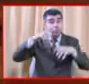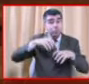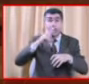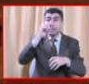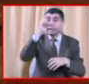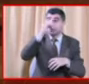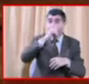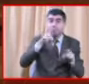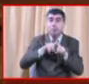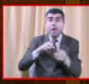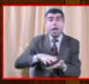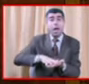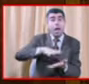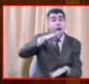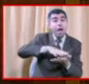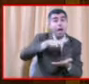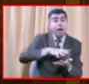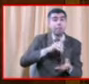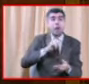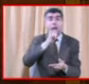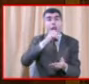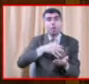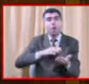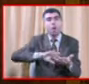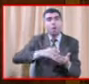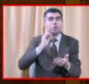الطريق عامره بالماء، ومع ذلك خاطروا بارواحهم.